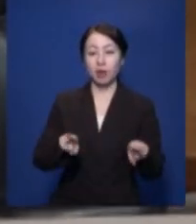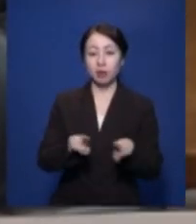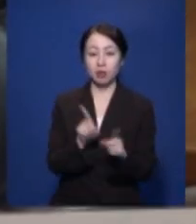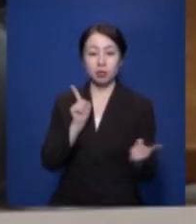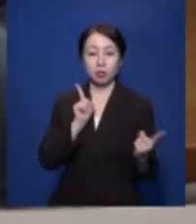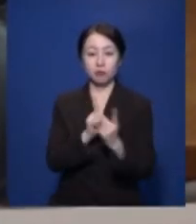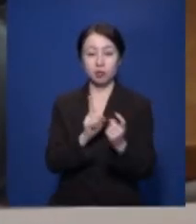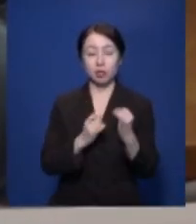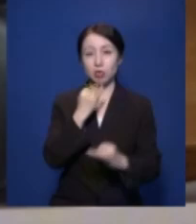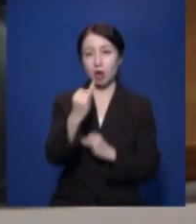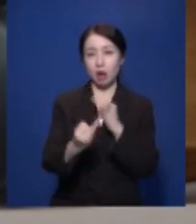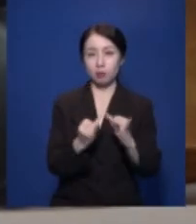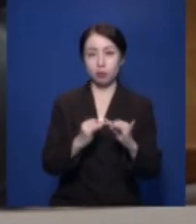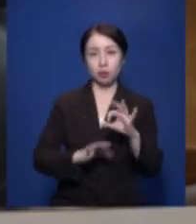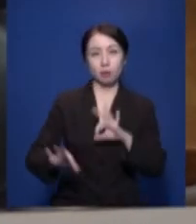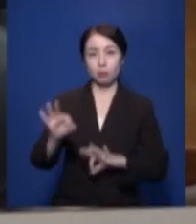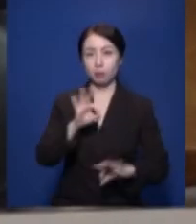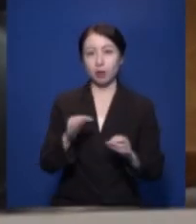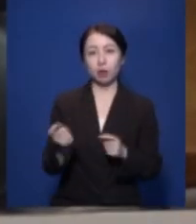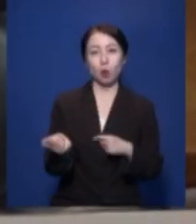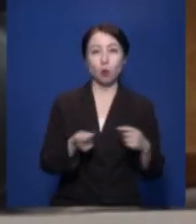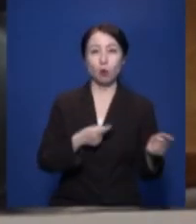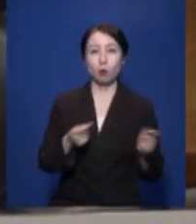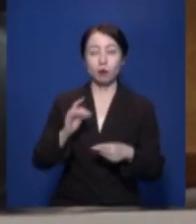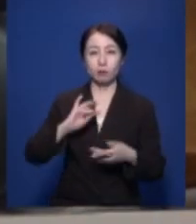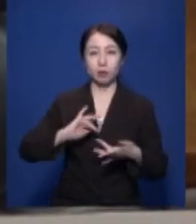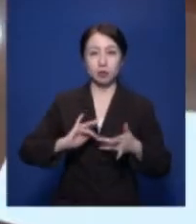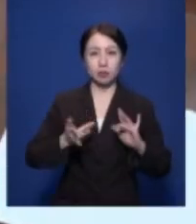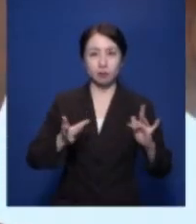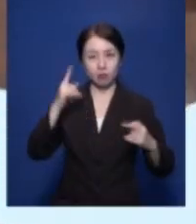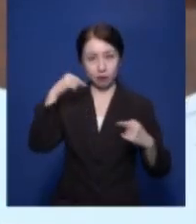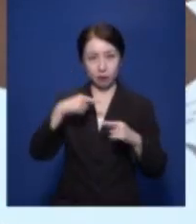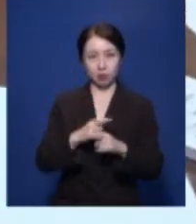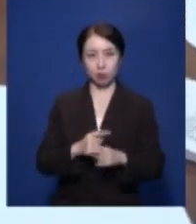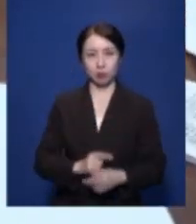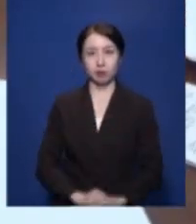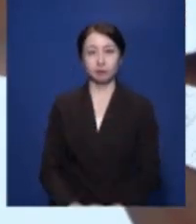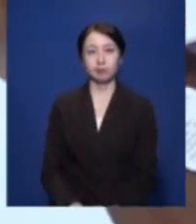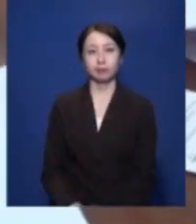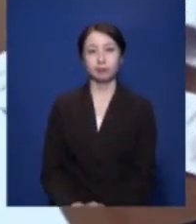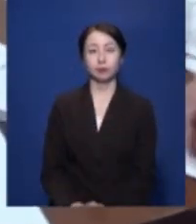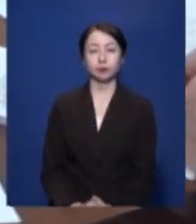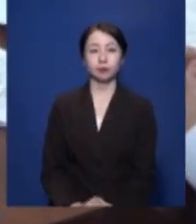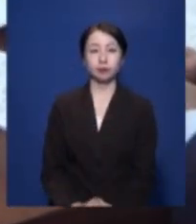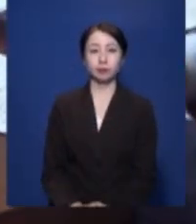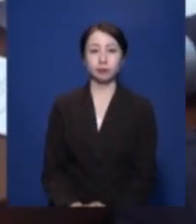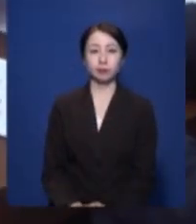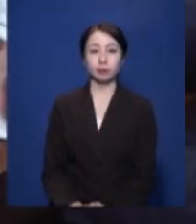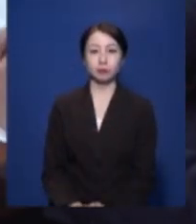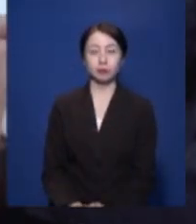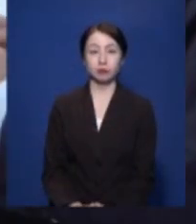встрече обсудили проект, касающийся управления цифровых технологий. Адилия Кушекова, Анатолий Беланок, служба новостей.